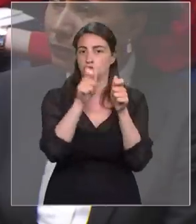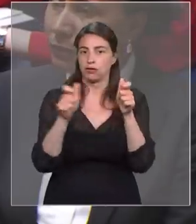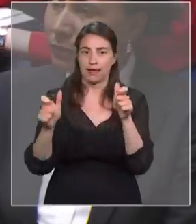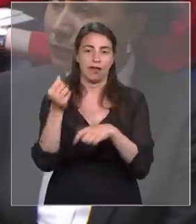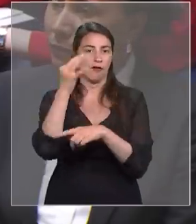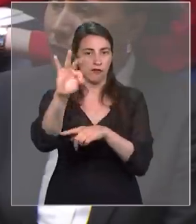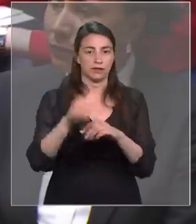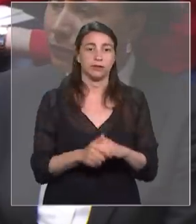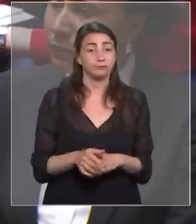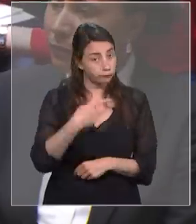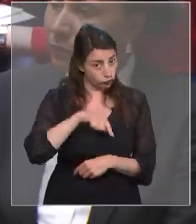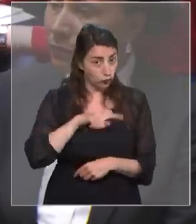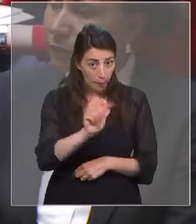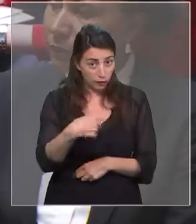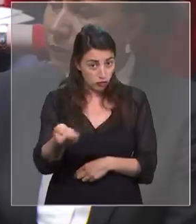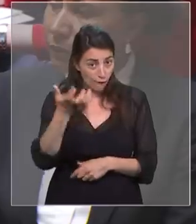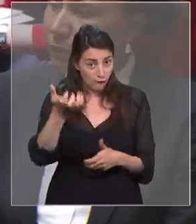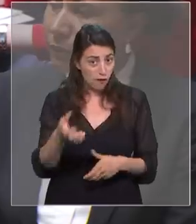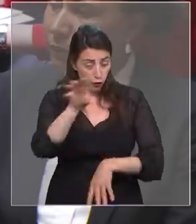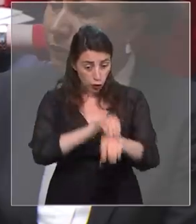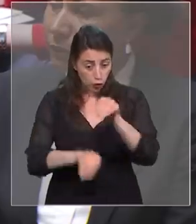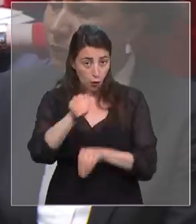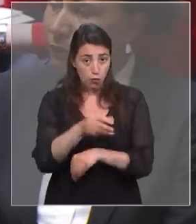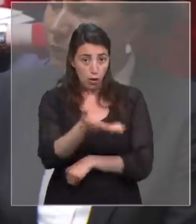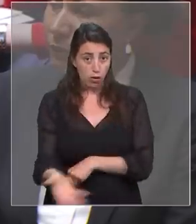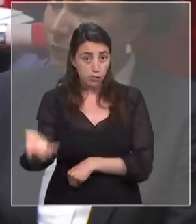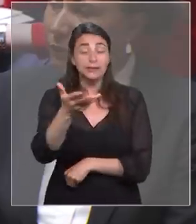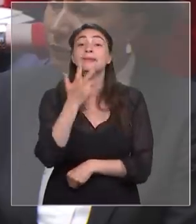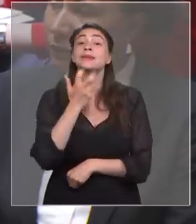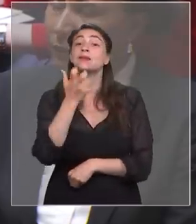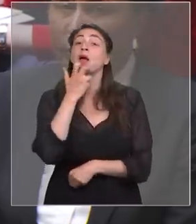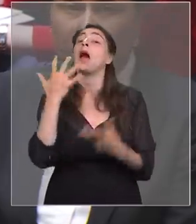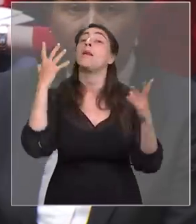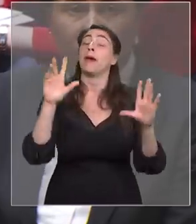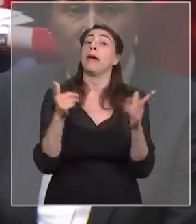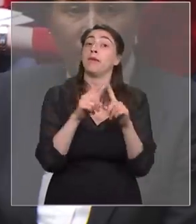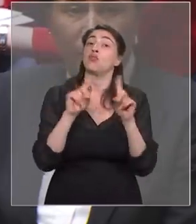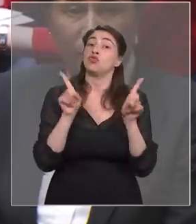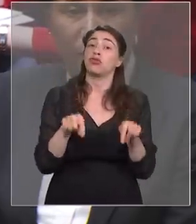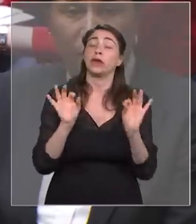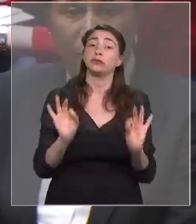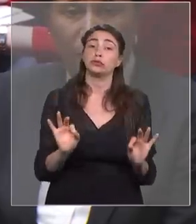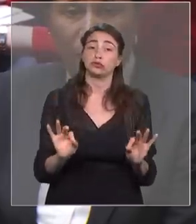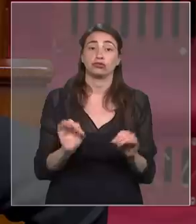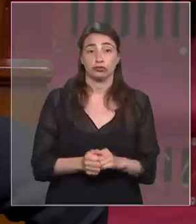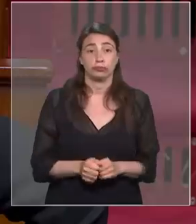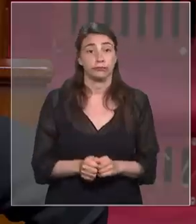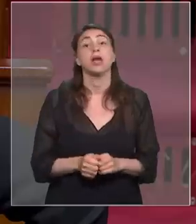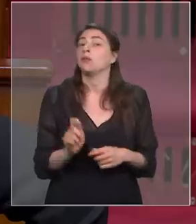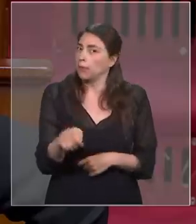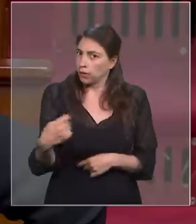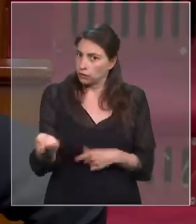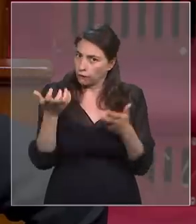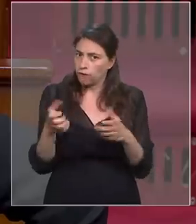souhaitons soigner les Françaises et les Français, nous souhaitons le faire à un coût raisonnable et nous souhaitons le faire, oui, en produisant davantage en